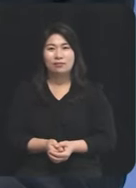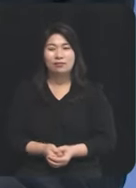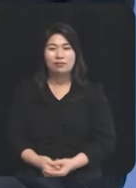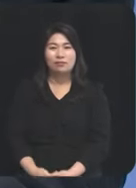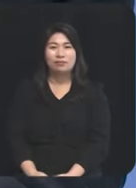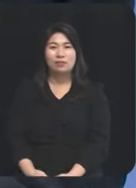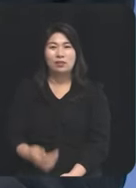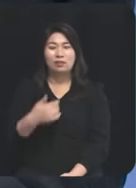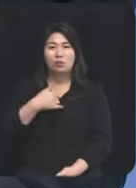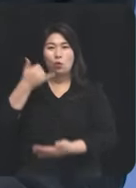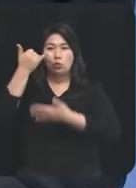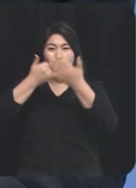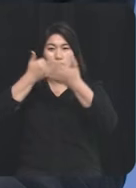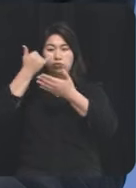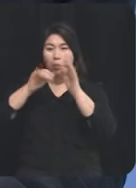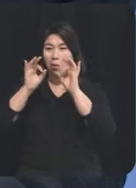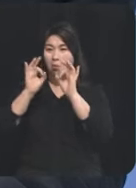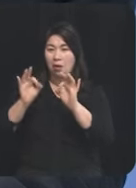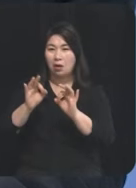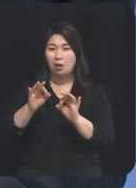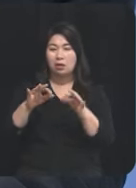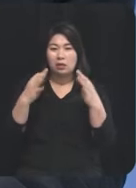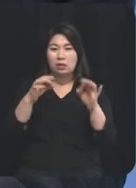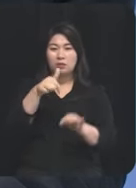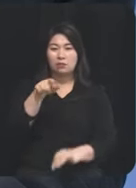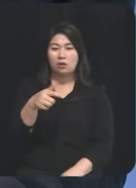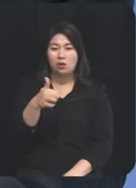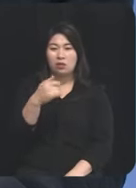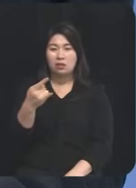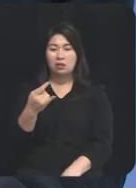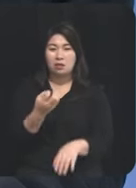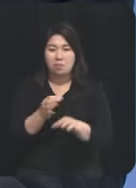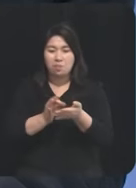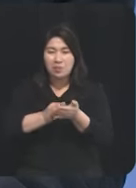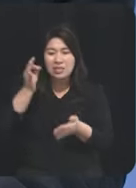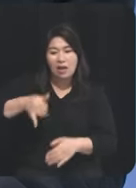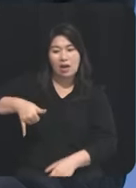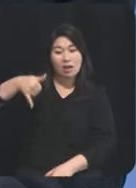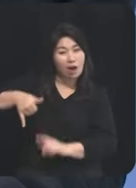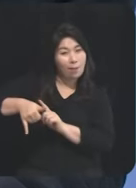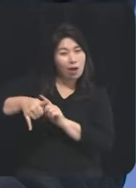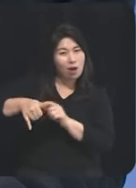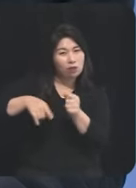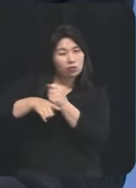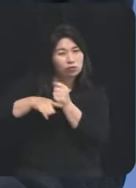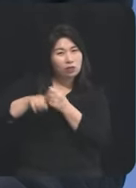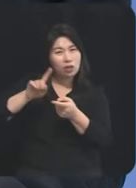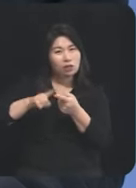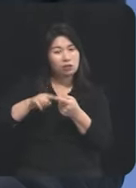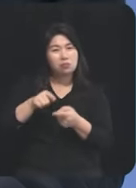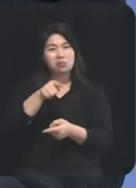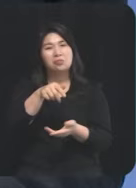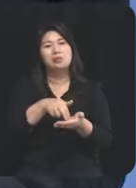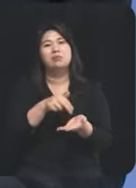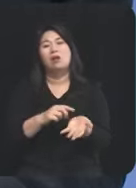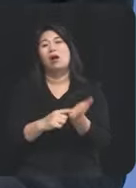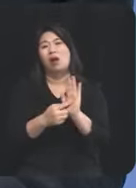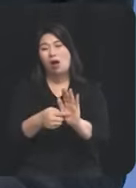뭐 제가 유튜브에 봤던 김건희 여사의 명품백 수수 장면 이런 것들에 대해서 본인의 입장을 밝히시고